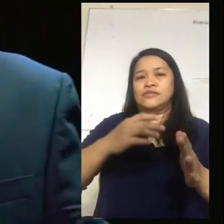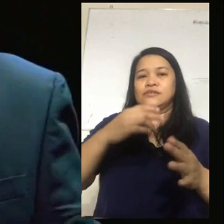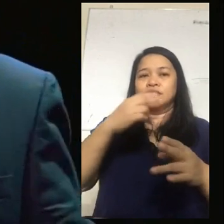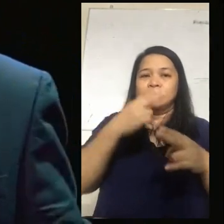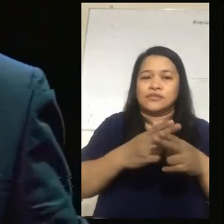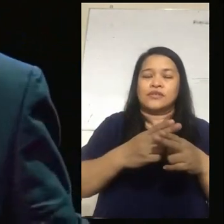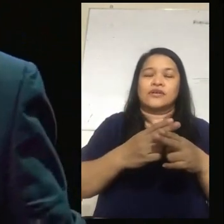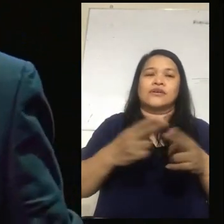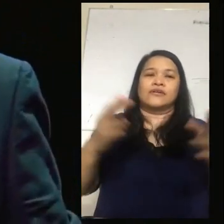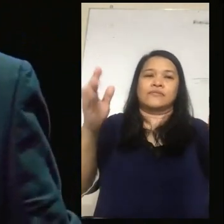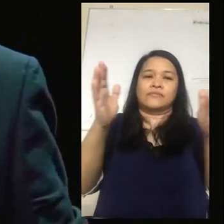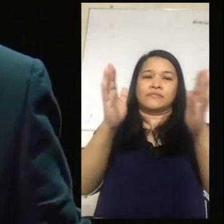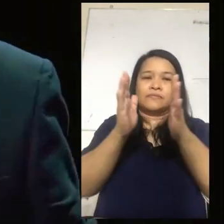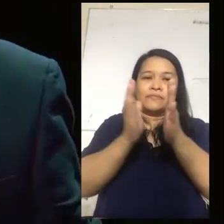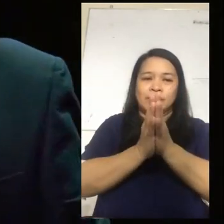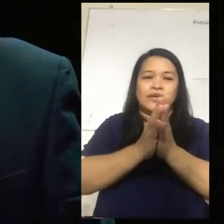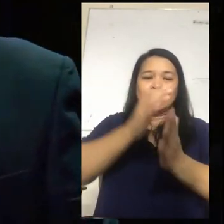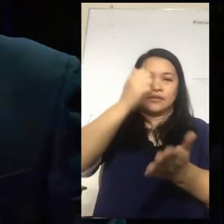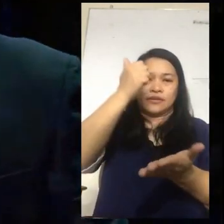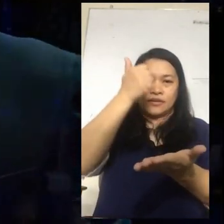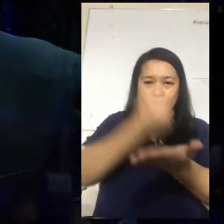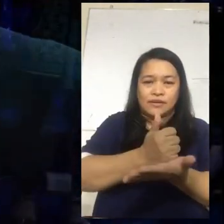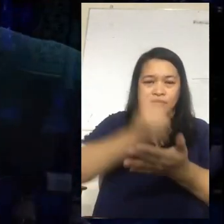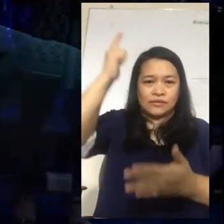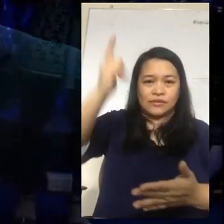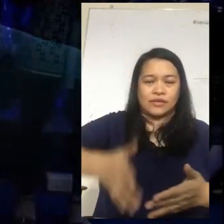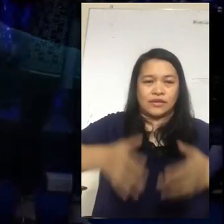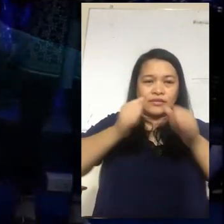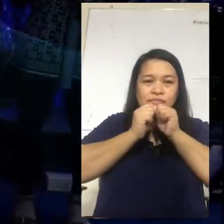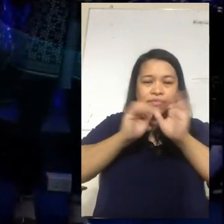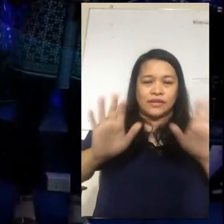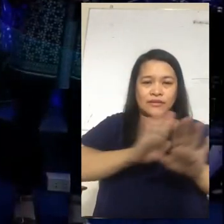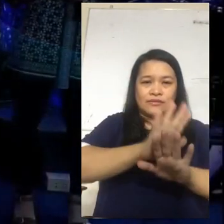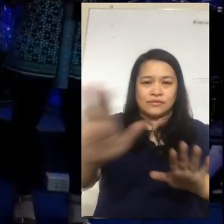Amen and amen. God bless you both.